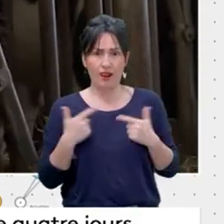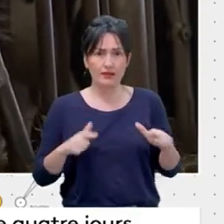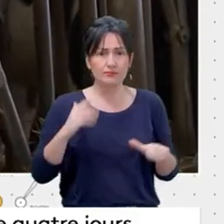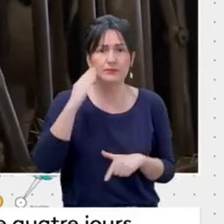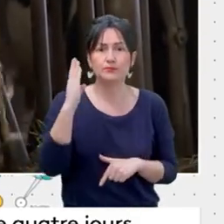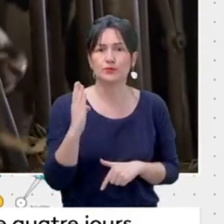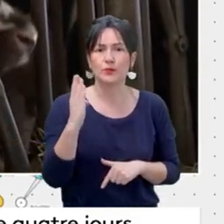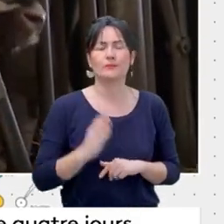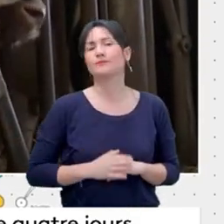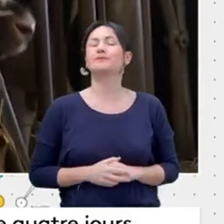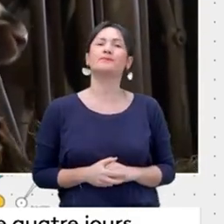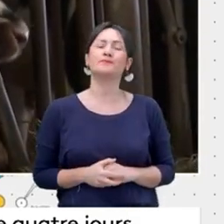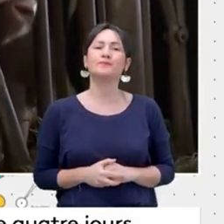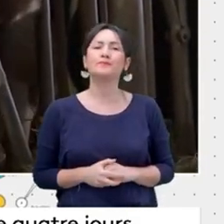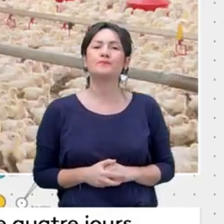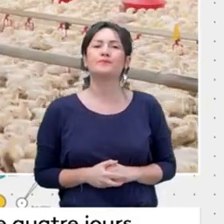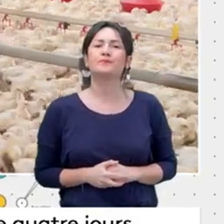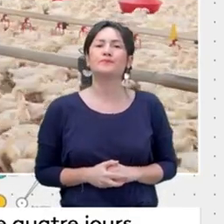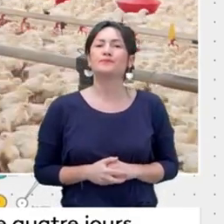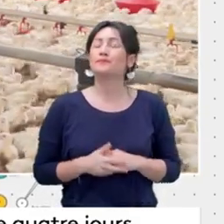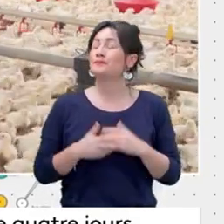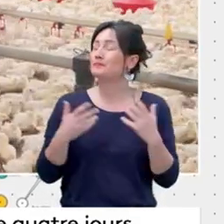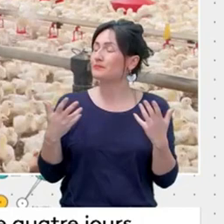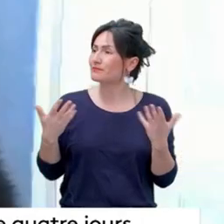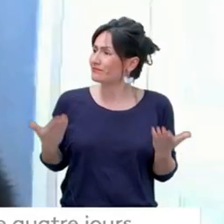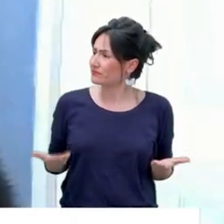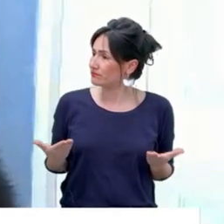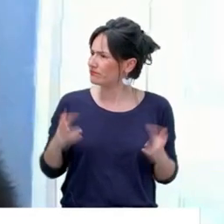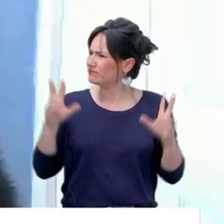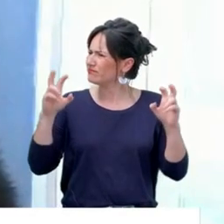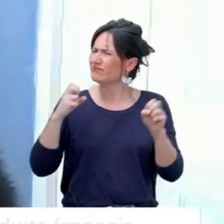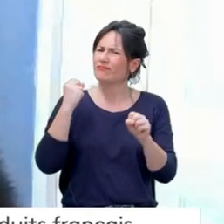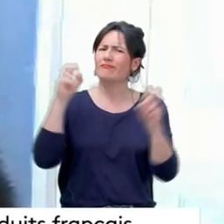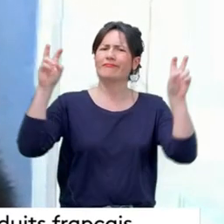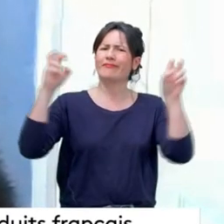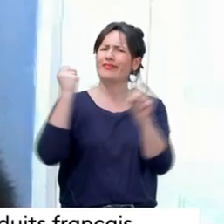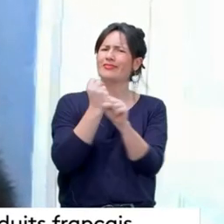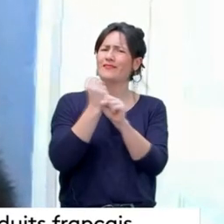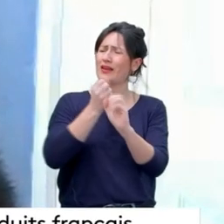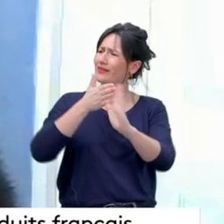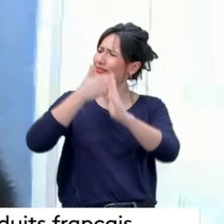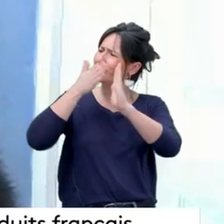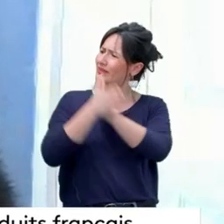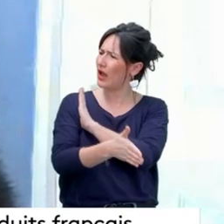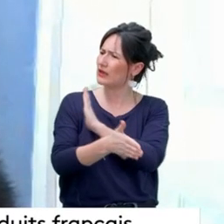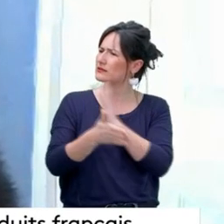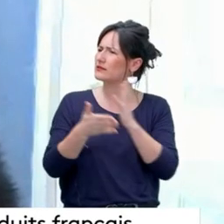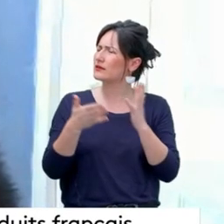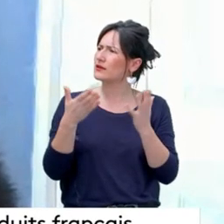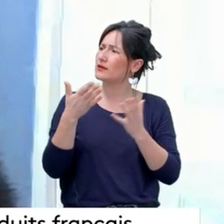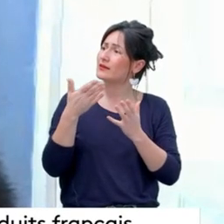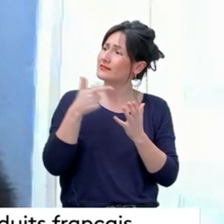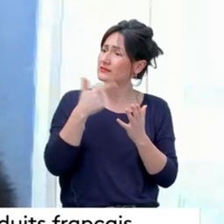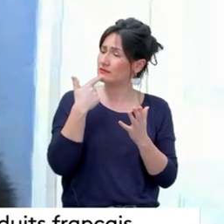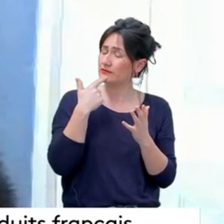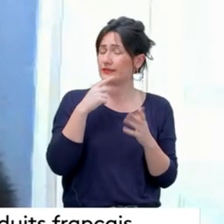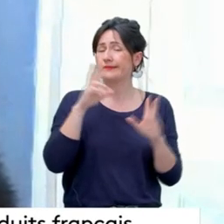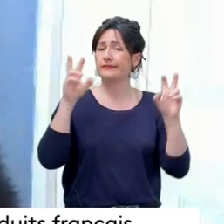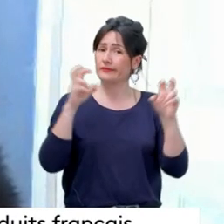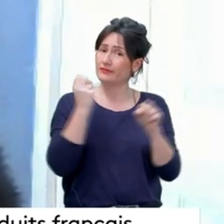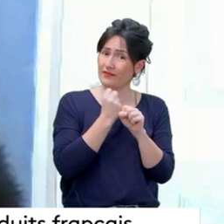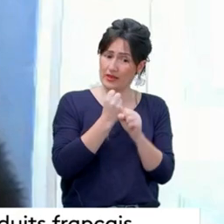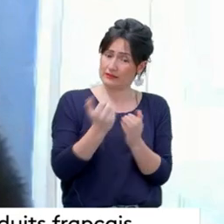travailler. Aujourd'hui, on parle ici bien d'emploi direct, comme le mentionnait le ministre de l'Agriculture, ou de bénévolat? Comment ça se